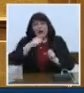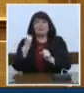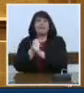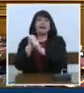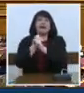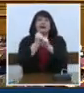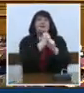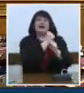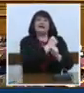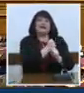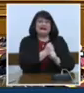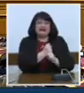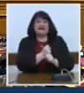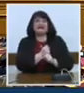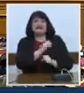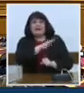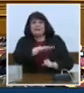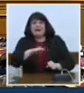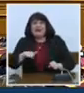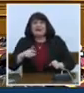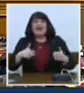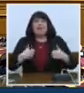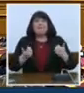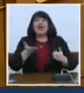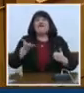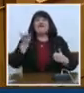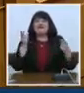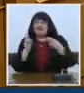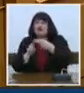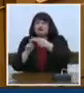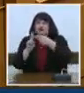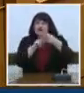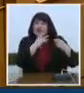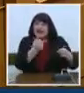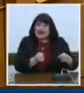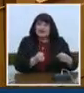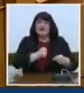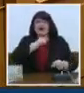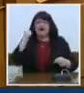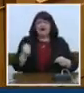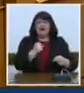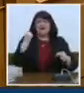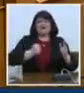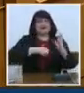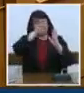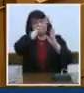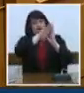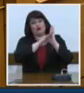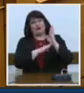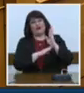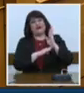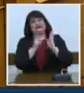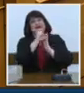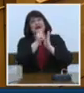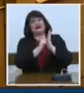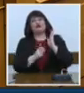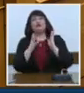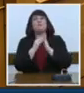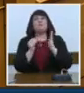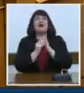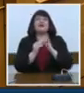σε επαφή με παιδιά και με εφήβους, με αυστηρές προϋποθέσεις εγγραφής. Για παράδειγμα,